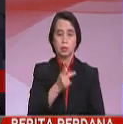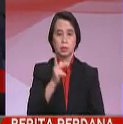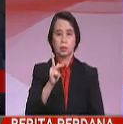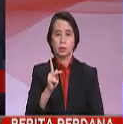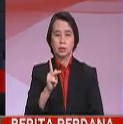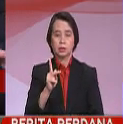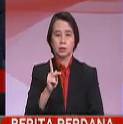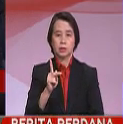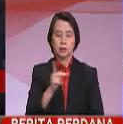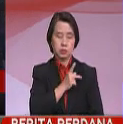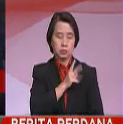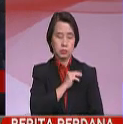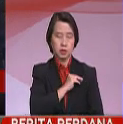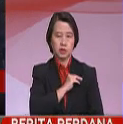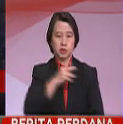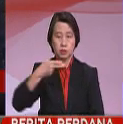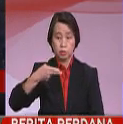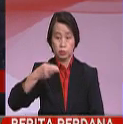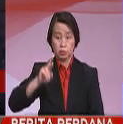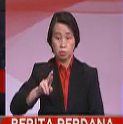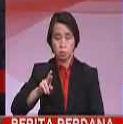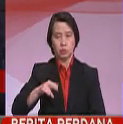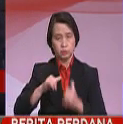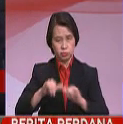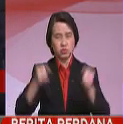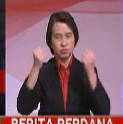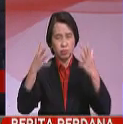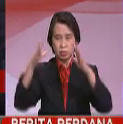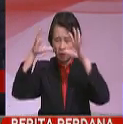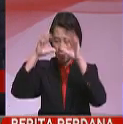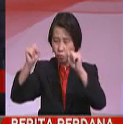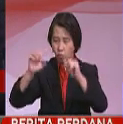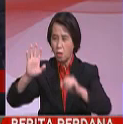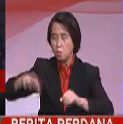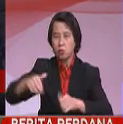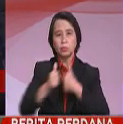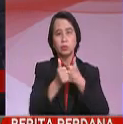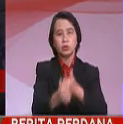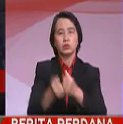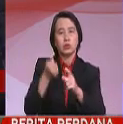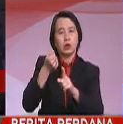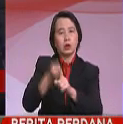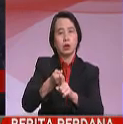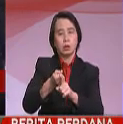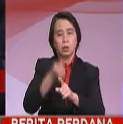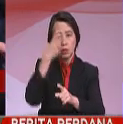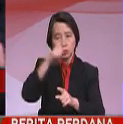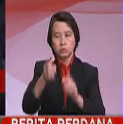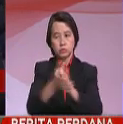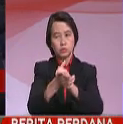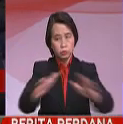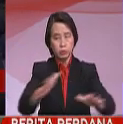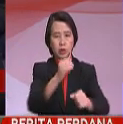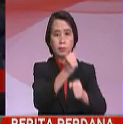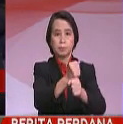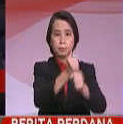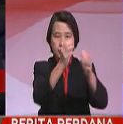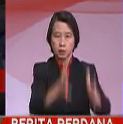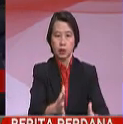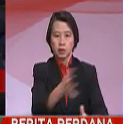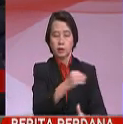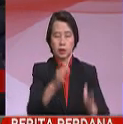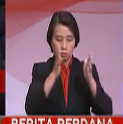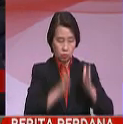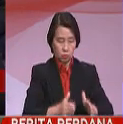Sumber Manusia memaklumkan masih ramai majikan yang belum mematuhi arahan tersebut demi keselamatan pekerja dan orang